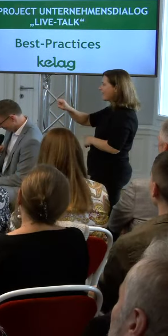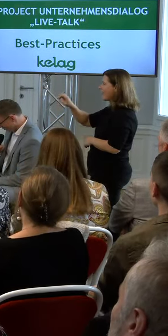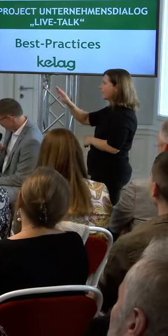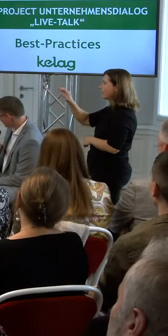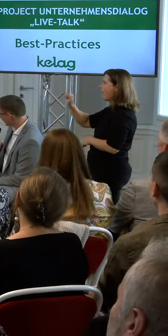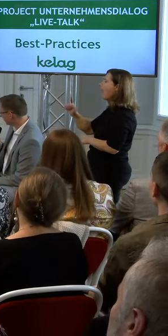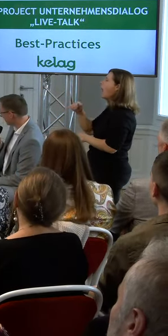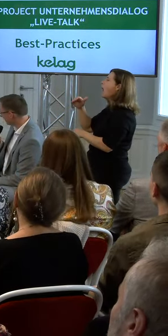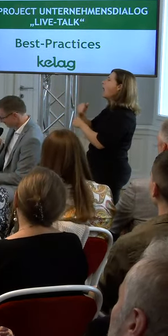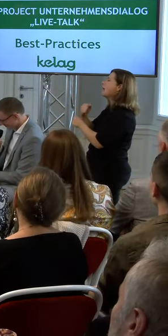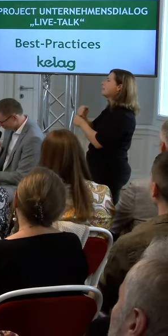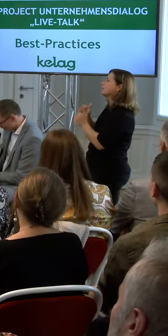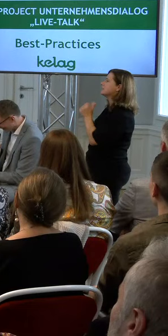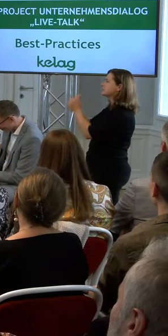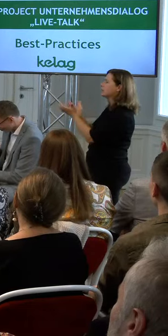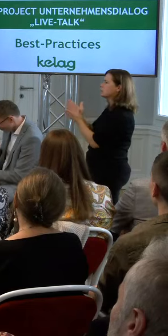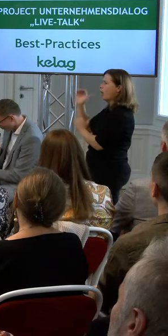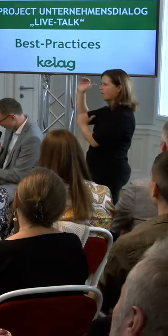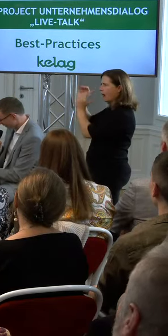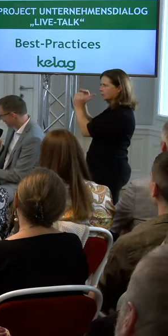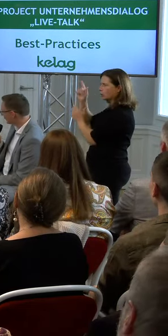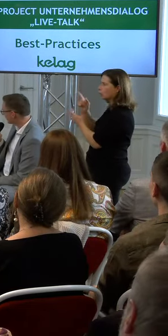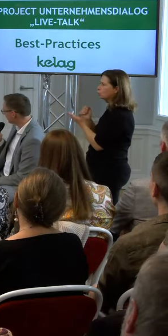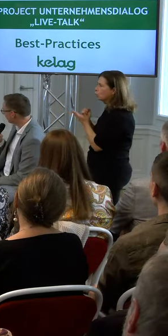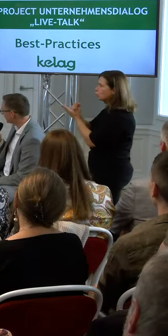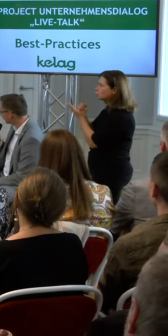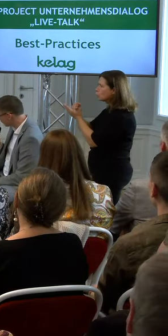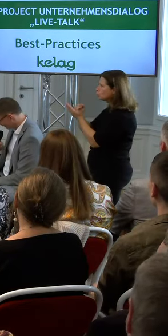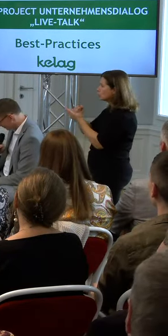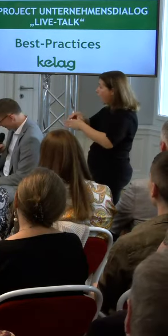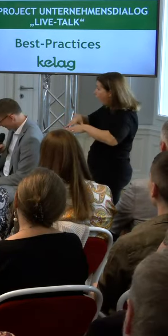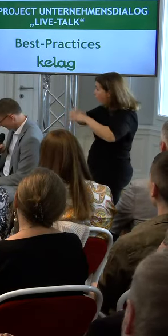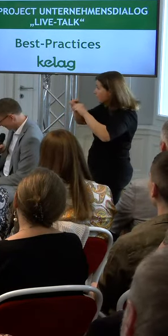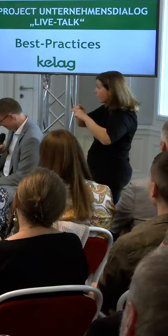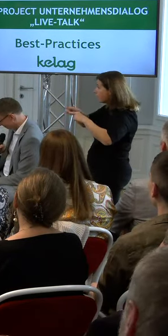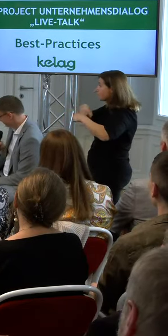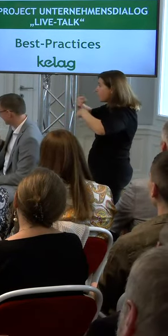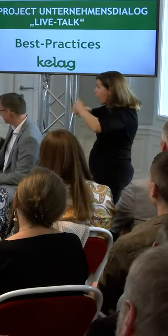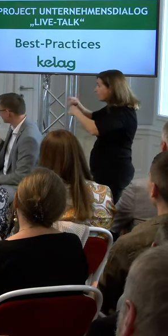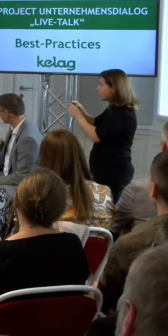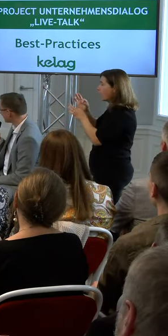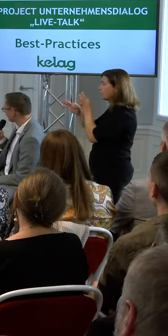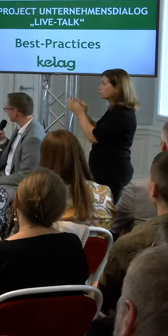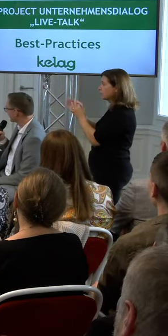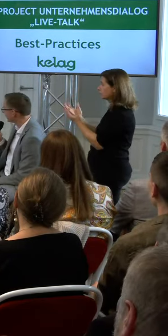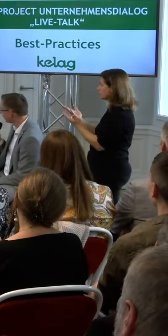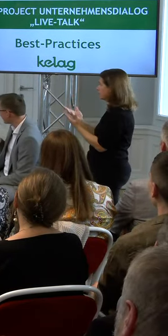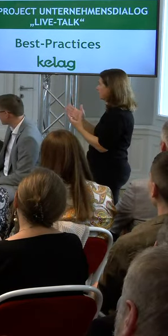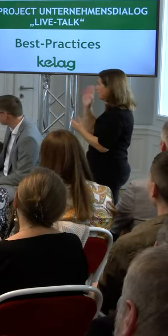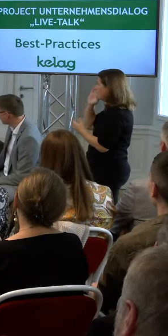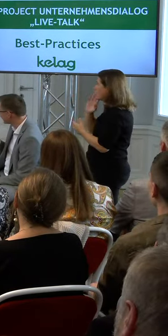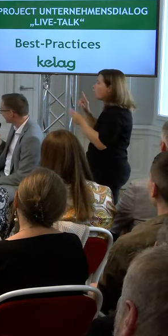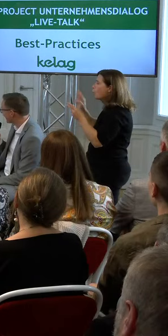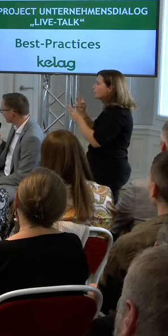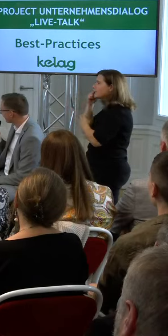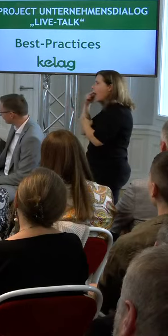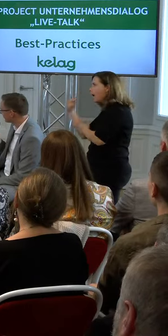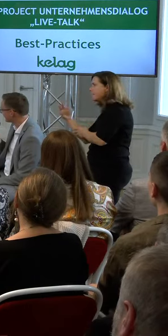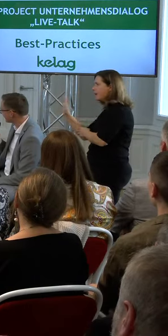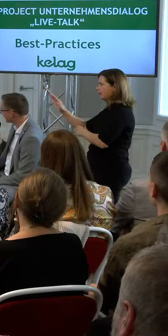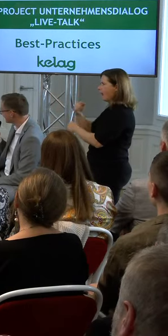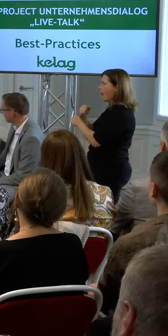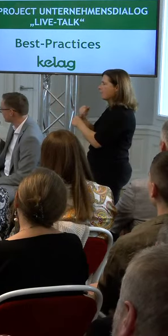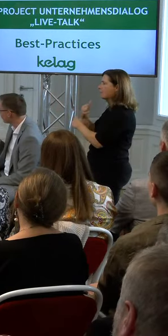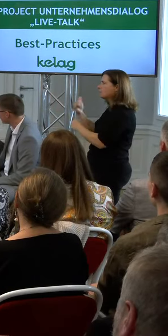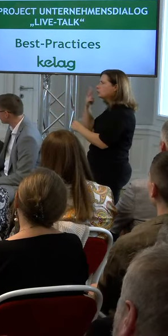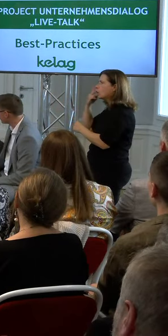und unterstützen da beim sogenannten Onboarding genauso wie im laufenden Arbeitsprozess. Geben Sie uns doch bitte einen Einblick in Ihre Arbeit. Wie